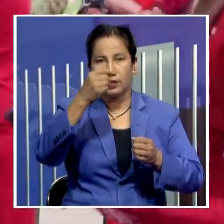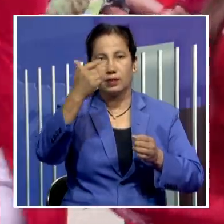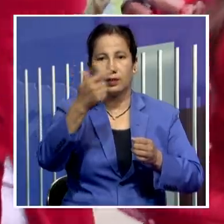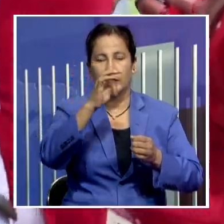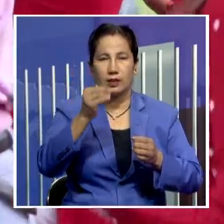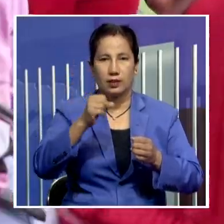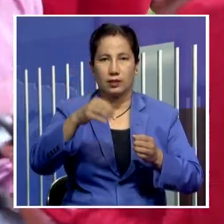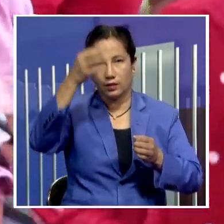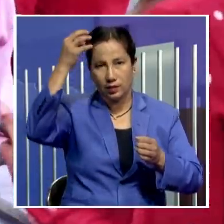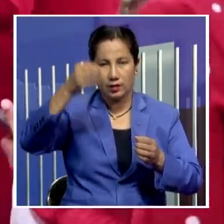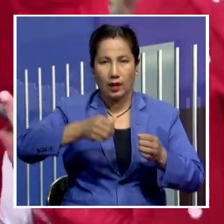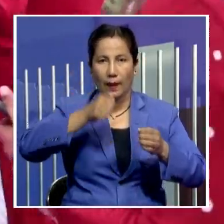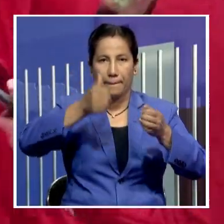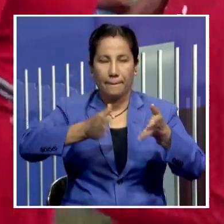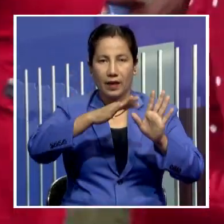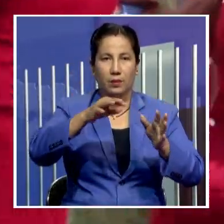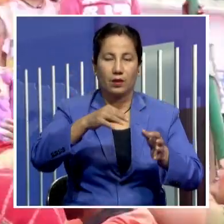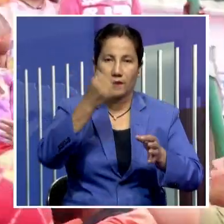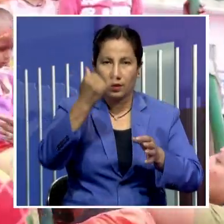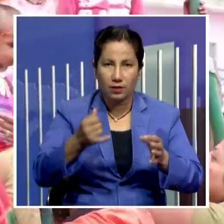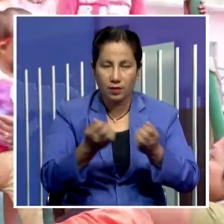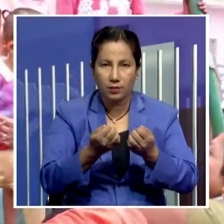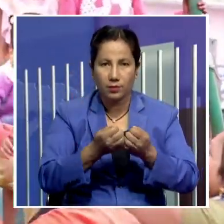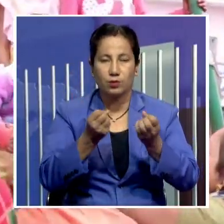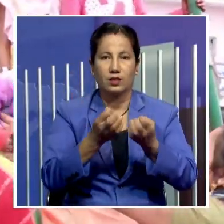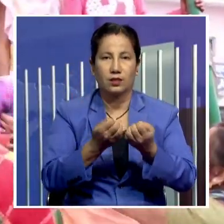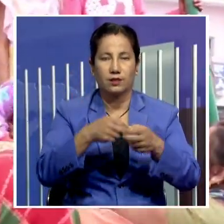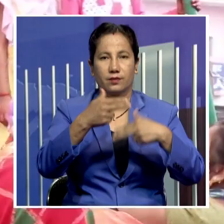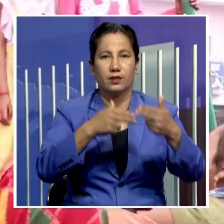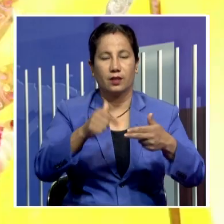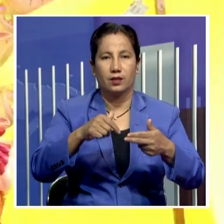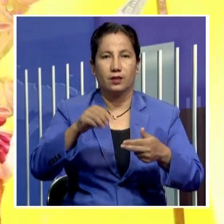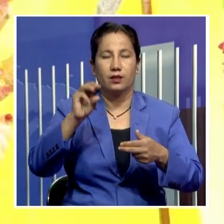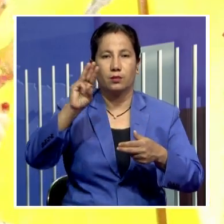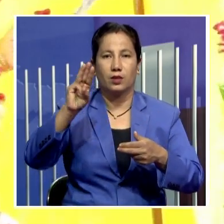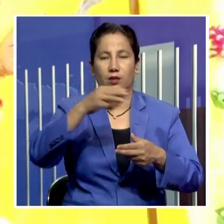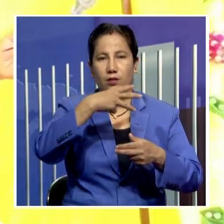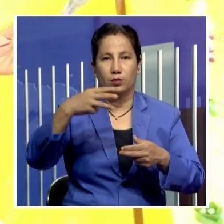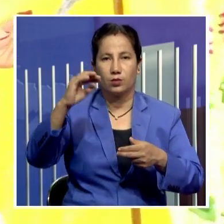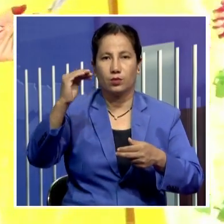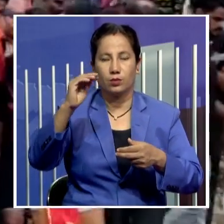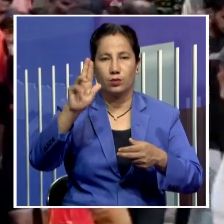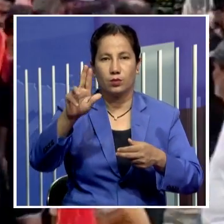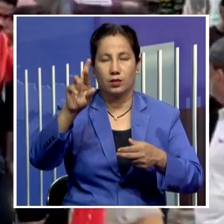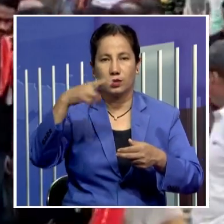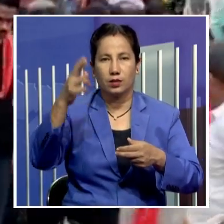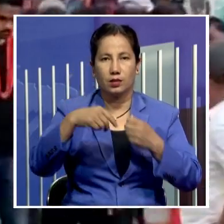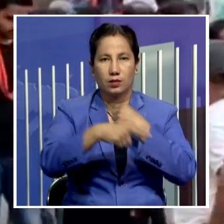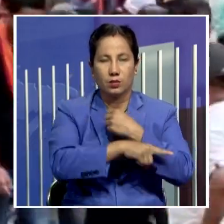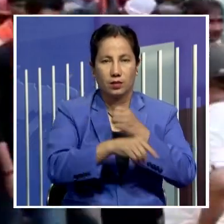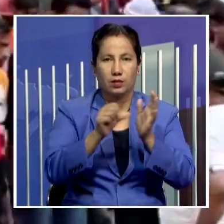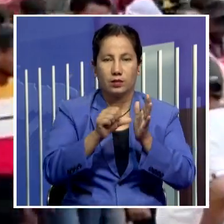नदी तालतलैयामा लगेर विसर्जन गरिने प्रचलन रहेको छ। यस्तै मूर्ति विसर्जनका विषयमा संवेदनशील मानिने